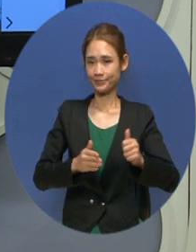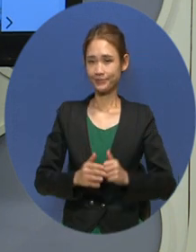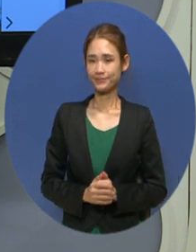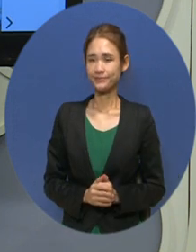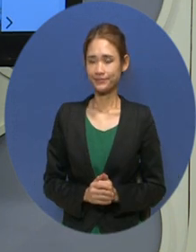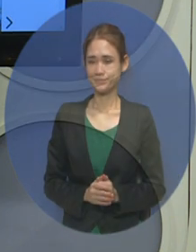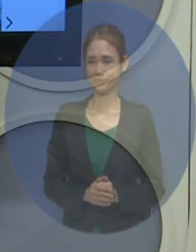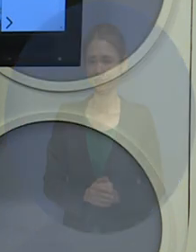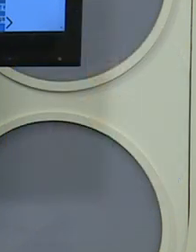있습니다